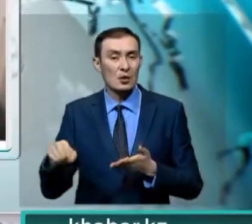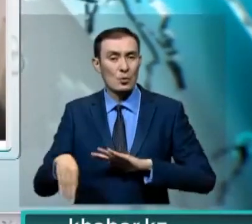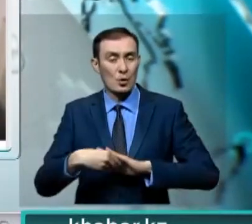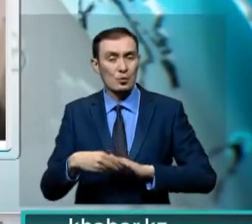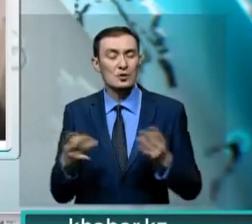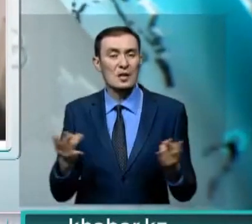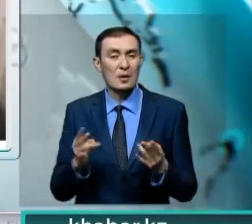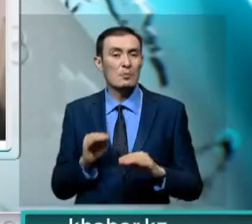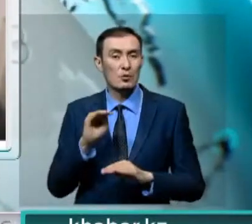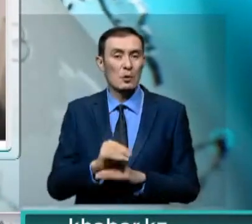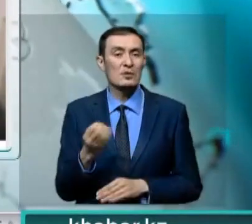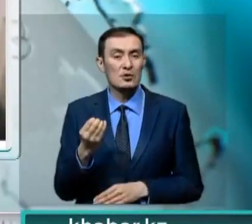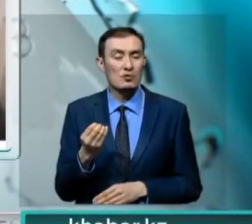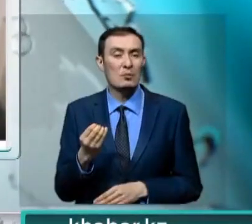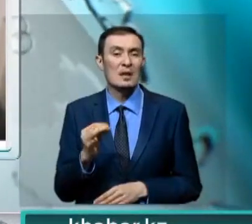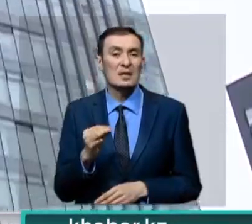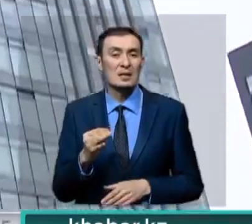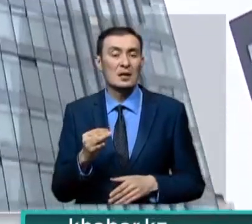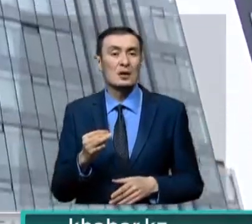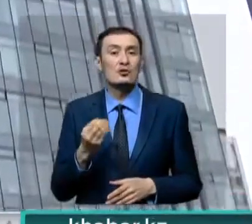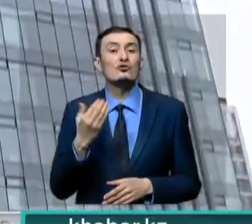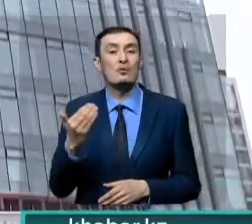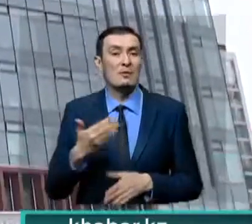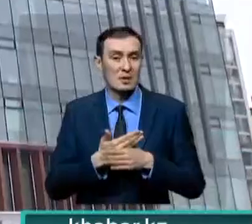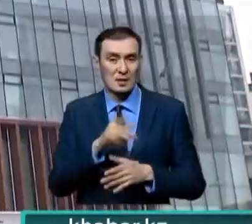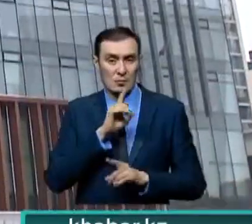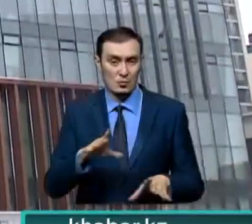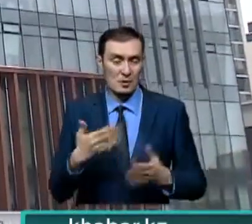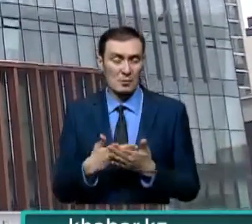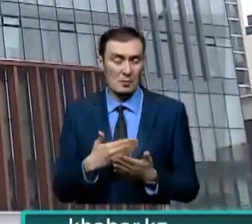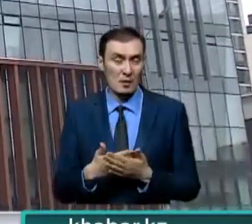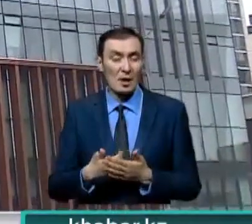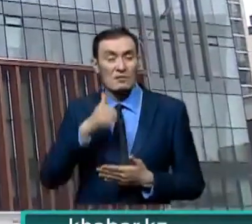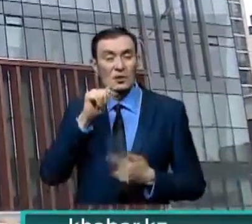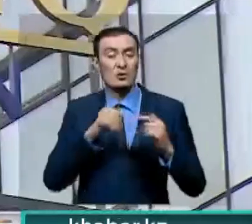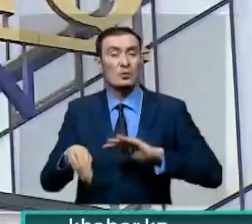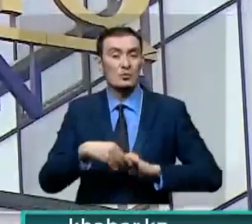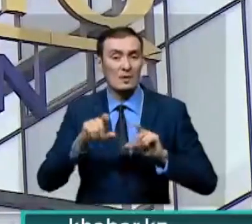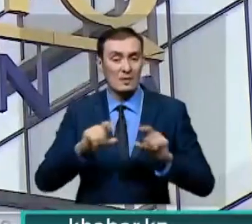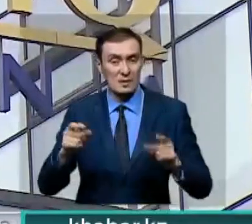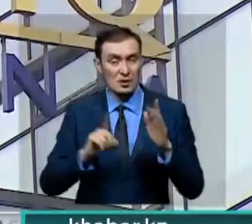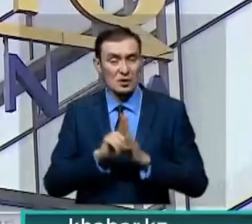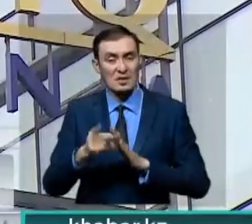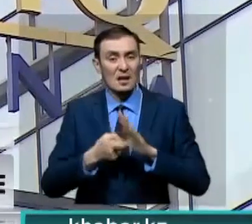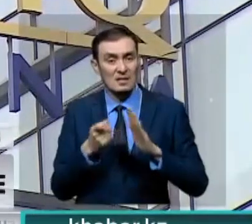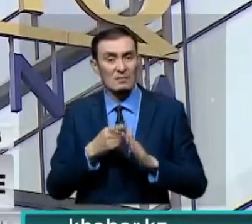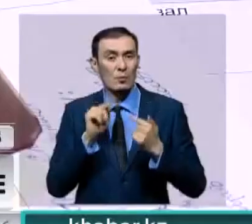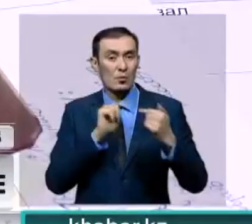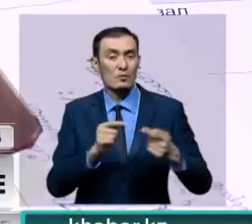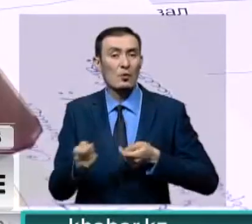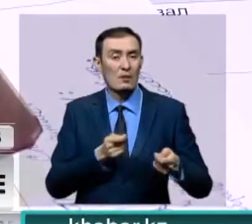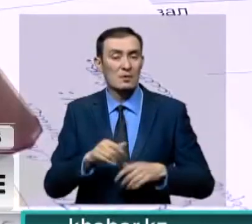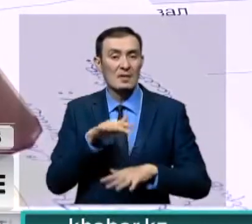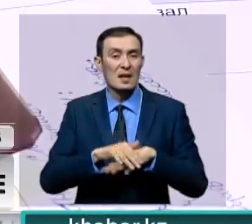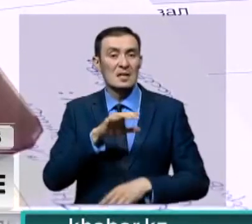коррупции необходимо добавить, еще бы вы не содействовали. Напомним, вчера антикоррупционное ведомство сообщило о начале расследования в отношении